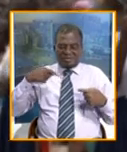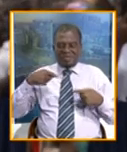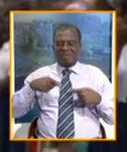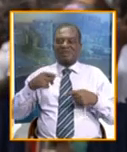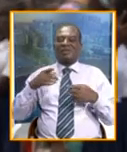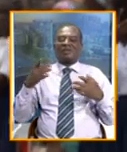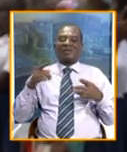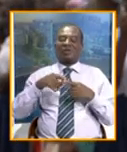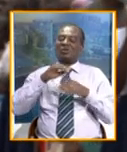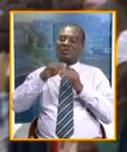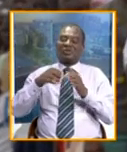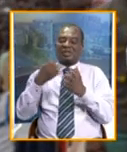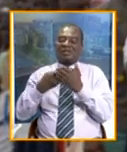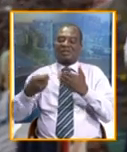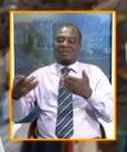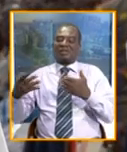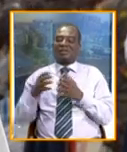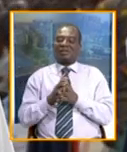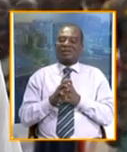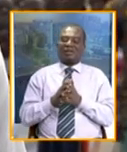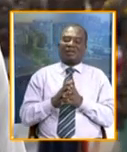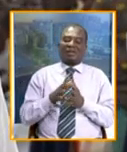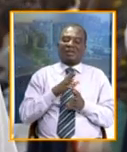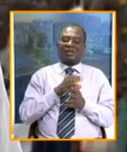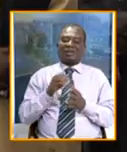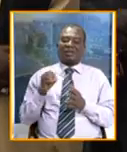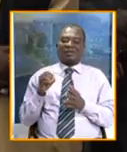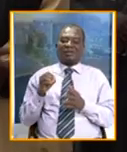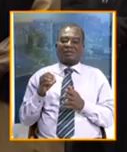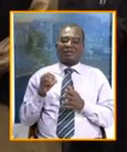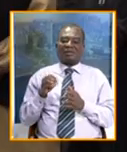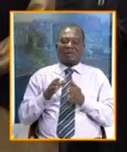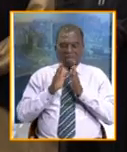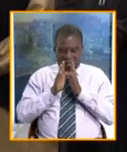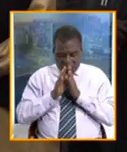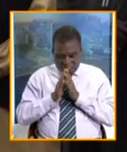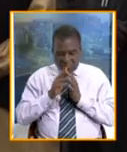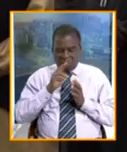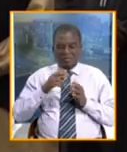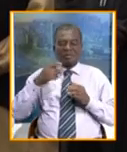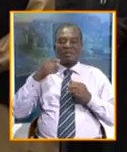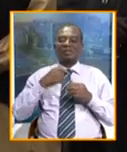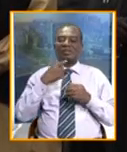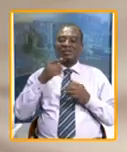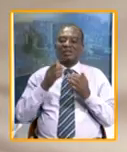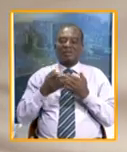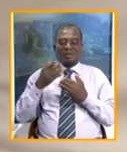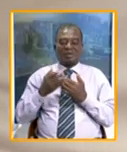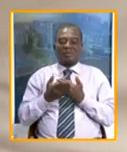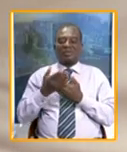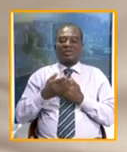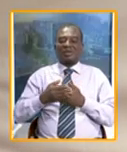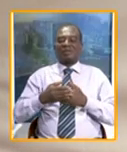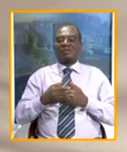le sens du partage, de la détermination et du travail. Des prières sont dites par les guides religieux pour le repos de l'âme